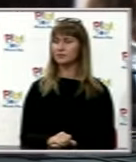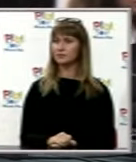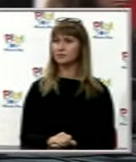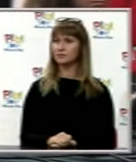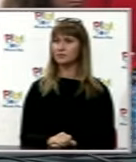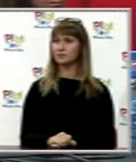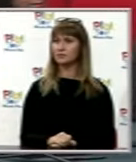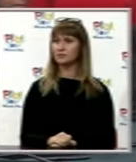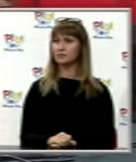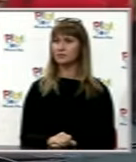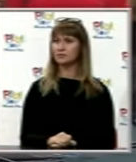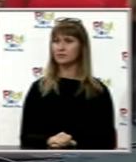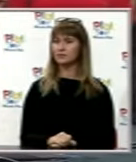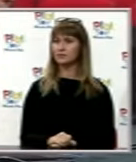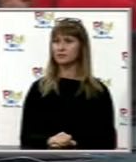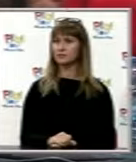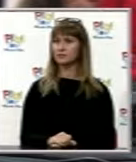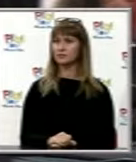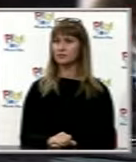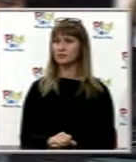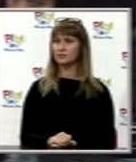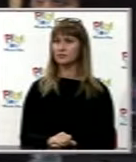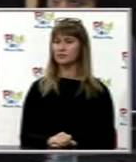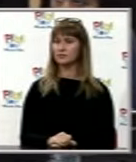proszę. Dziękuję bardzo.